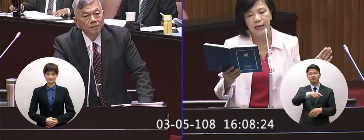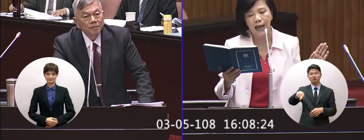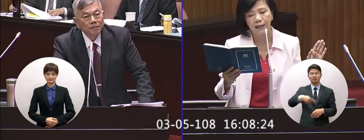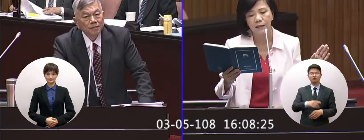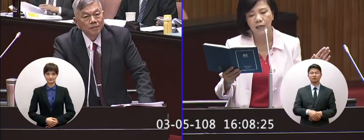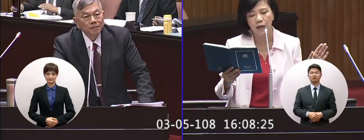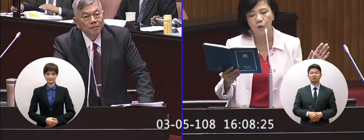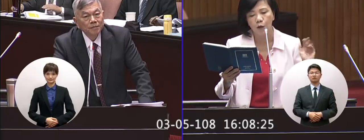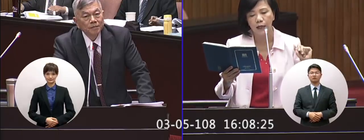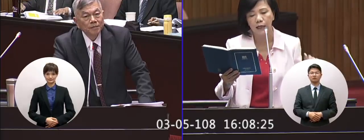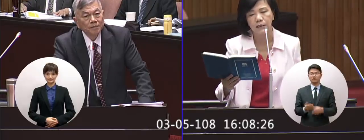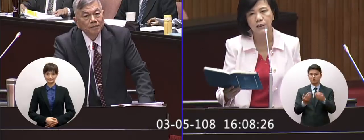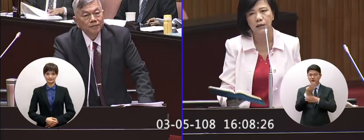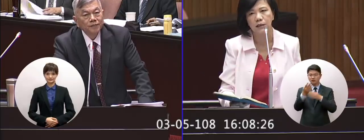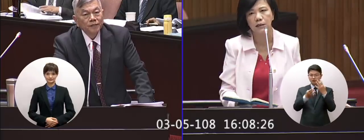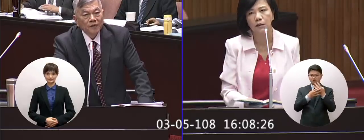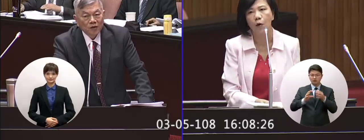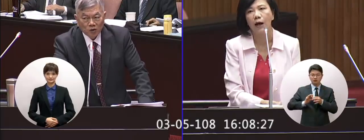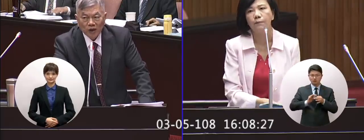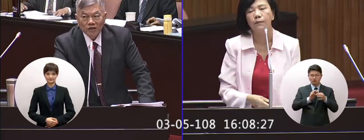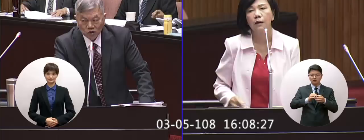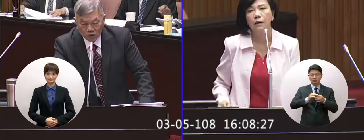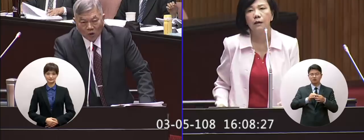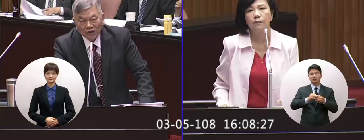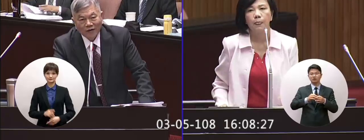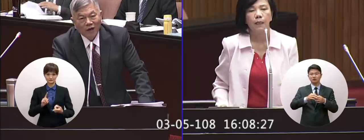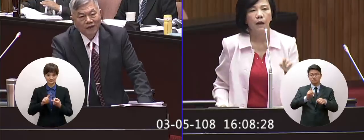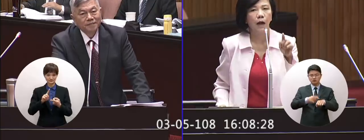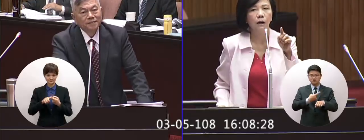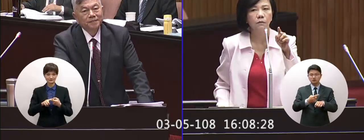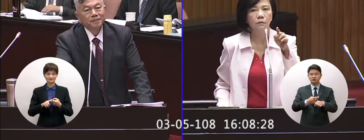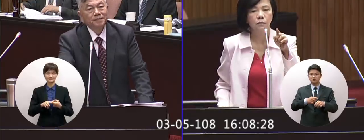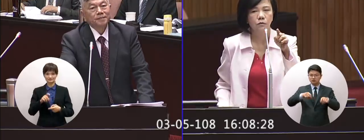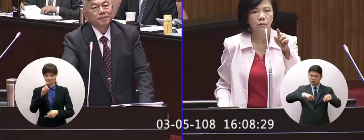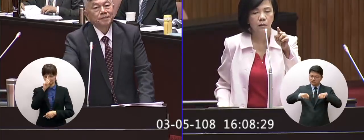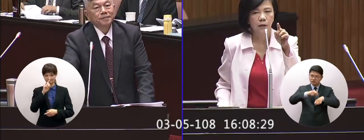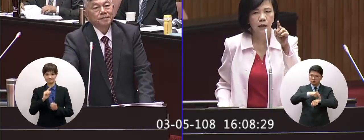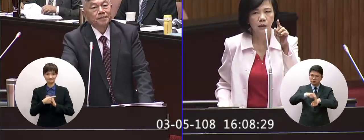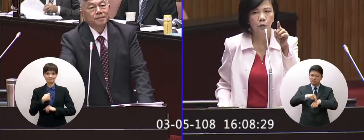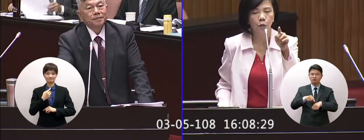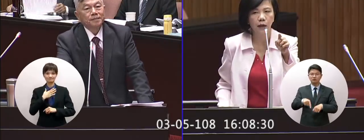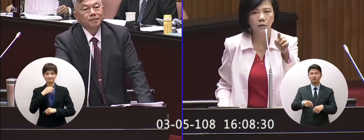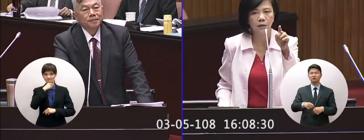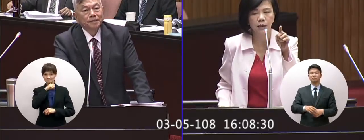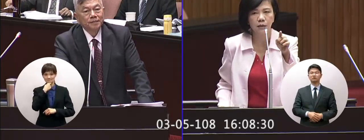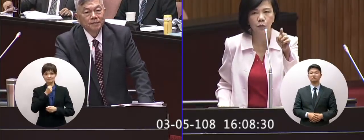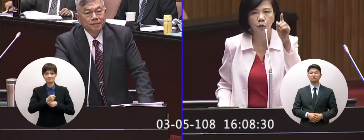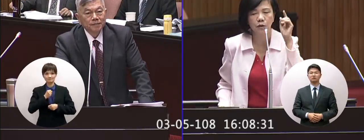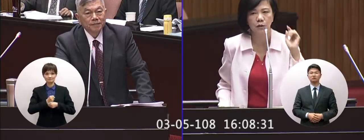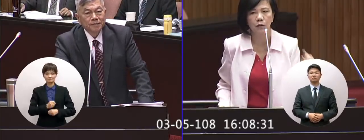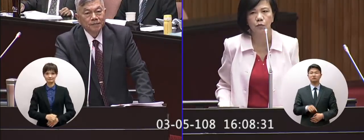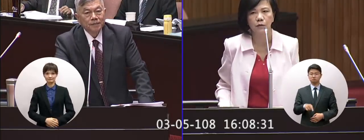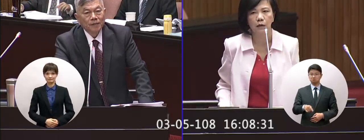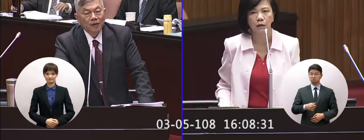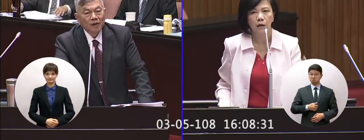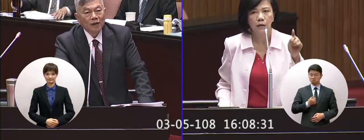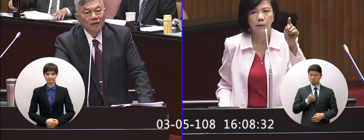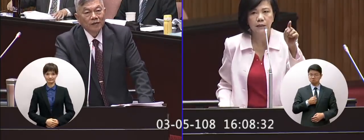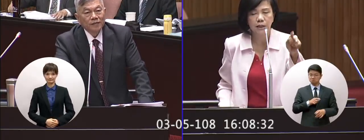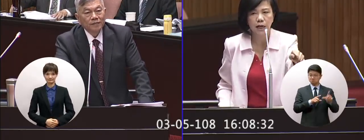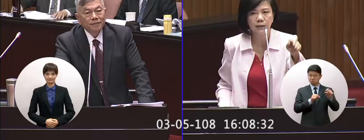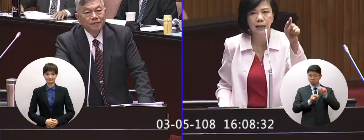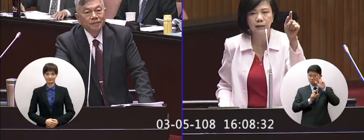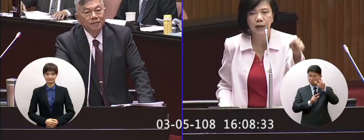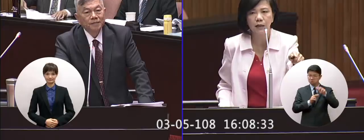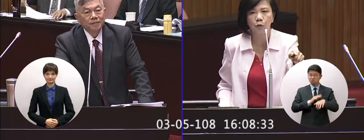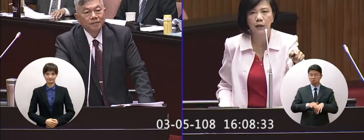的产业关联性的计划？ 对，就是国产化。 好。那你会真的落实到多少？他